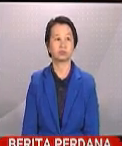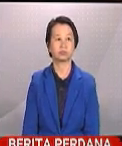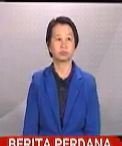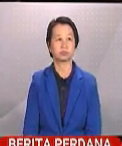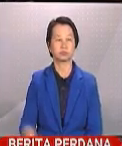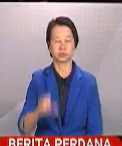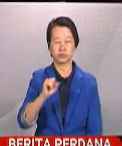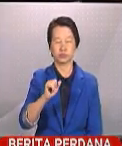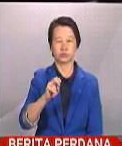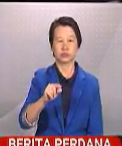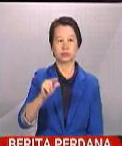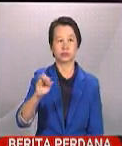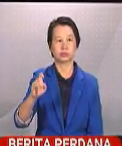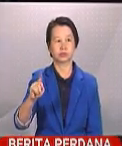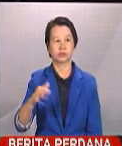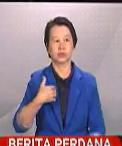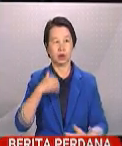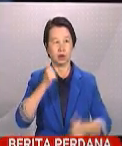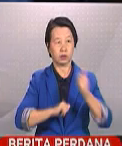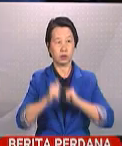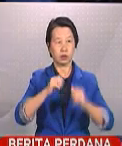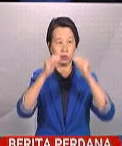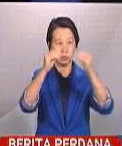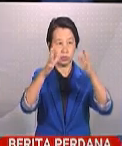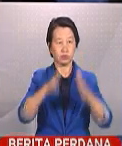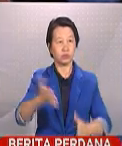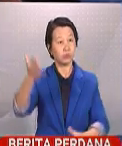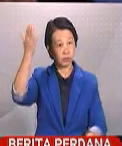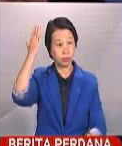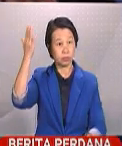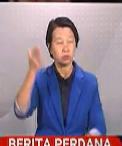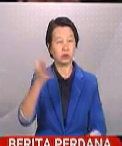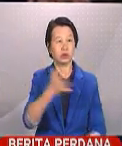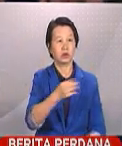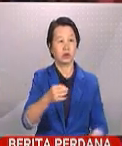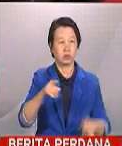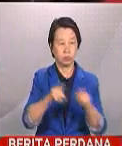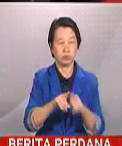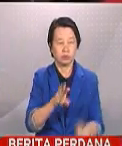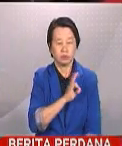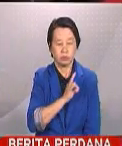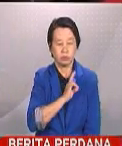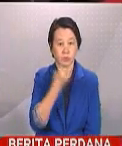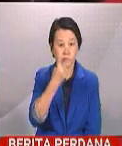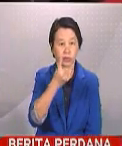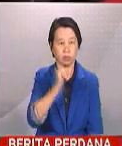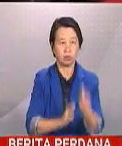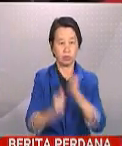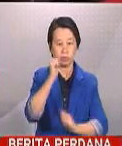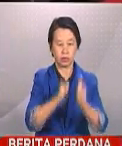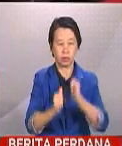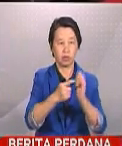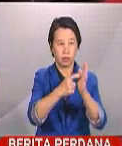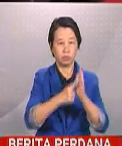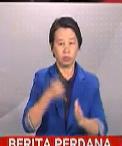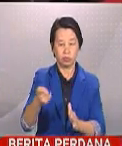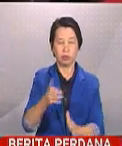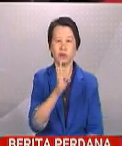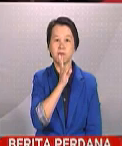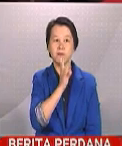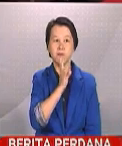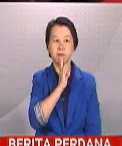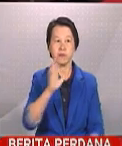Sangeeta yang pernah melakonkan watak Cikgu Cheryl dalam filem Adiwiraku sebelum ini turut teruja menyaksikan lakonannya yang memerlukan dia